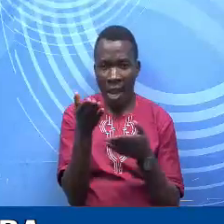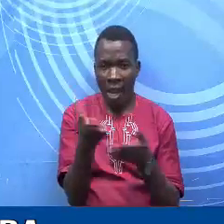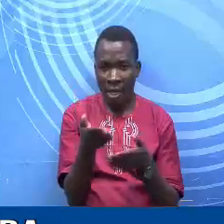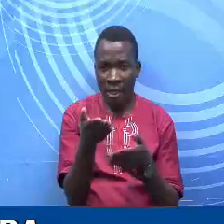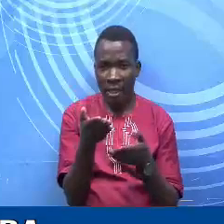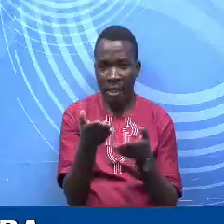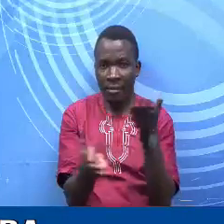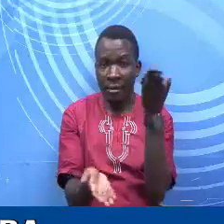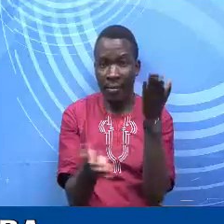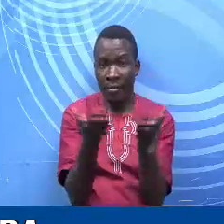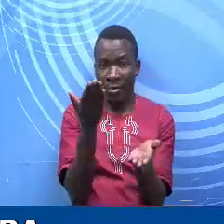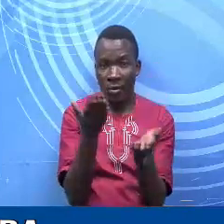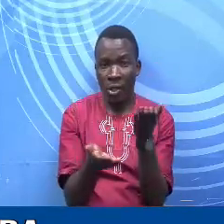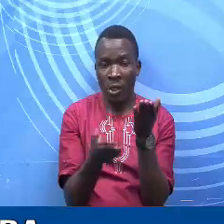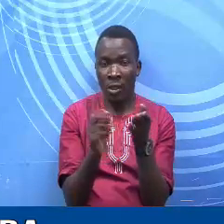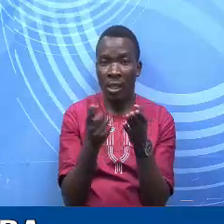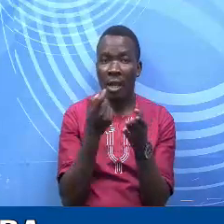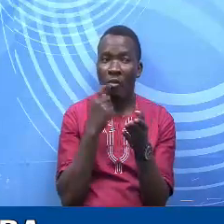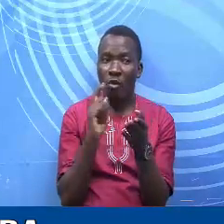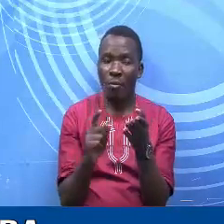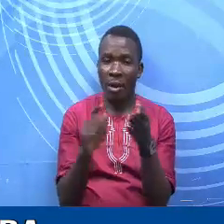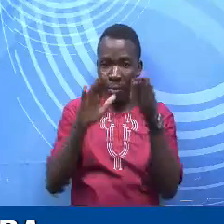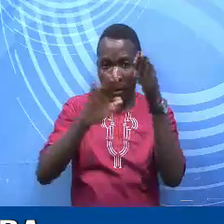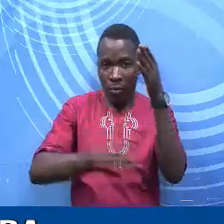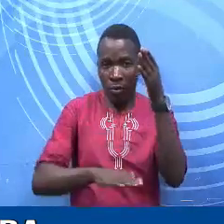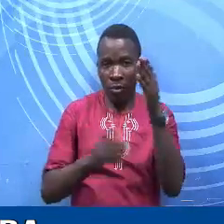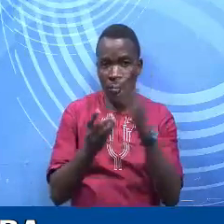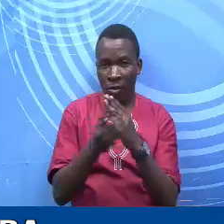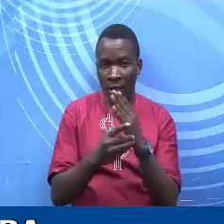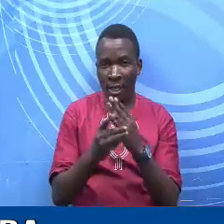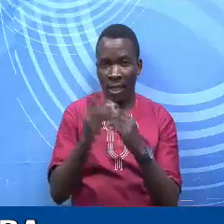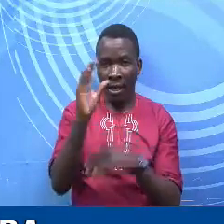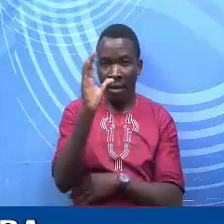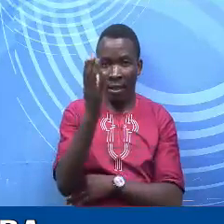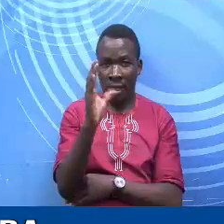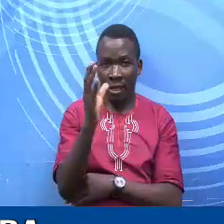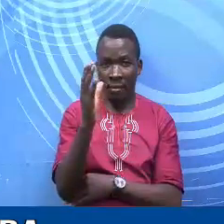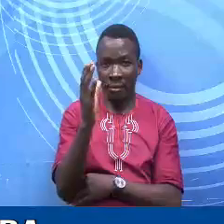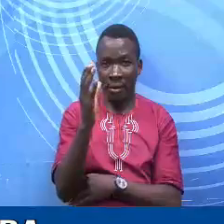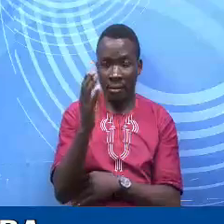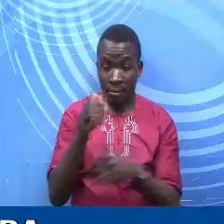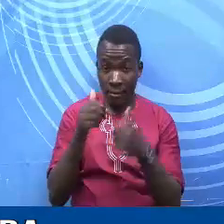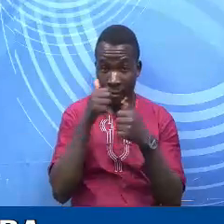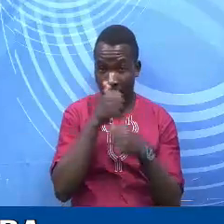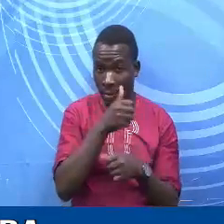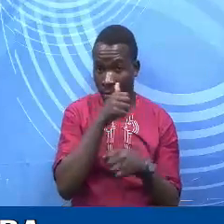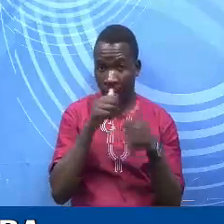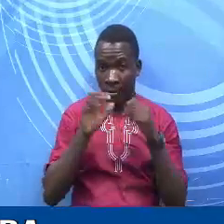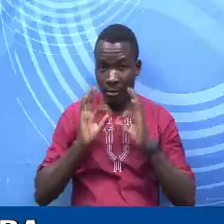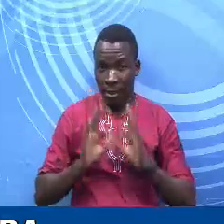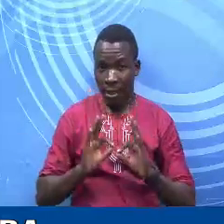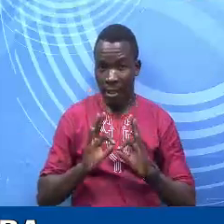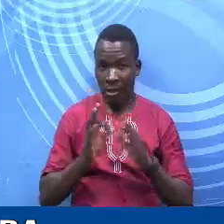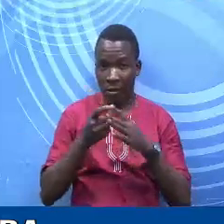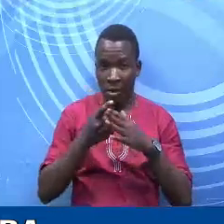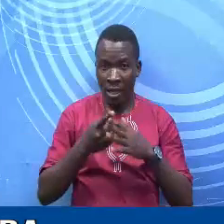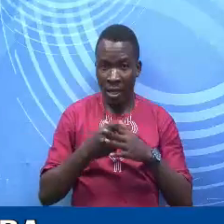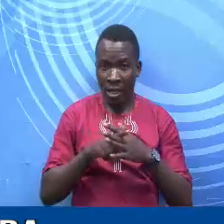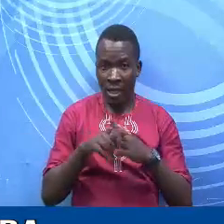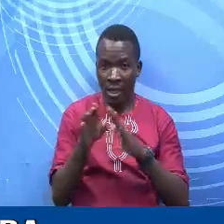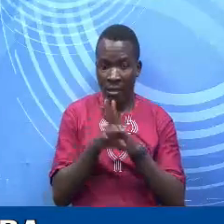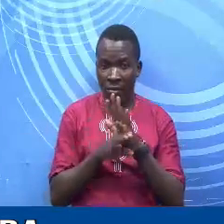n'ibipimo tutagomba kujya munsi mu karere by'amashyamba kandi meze twatangiye rero gahunda yo kuvugurura